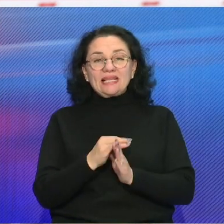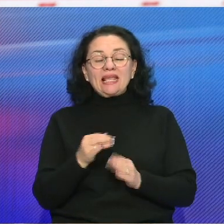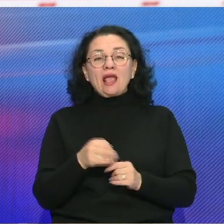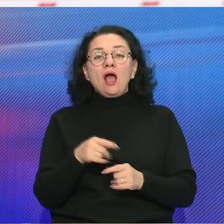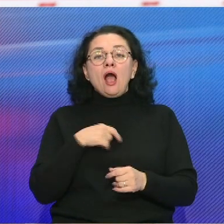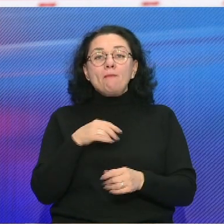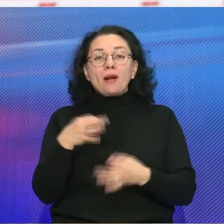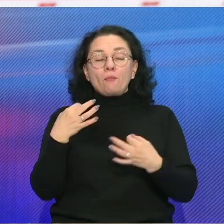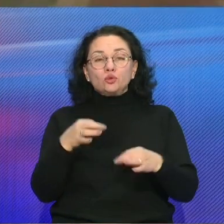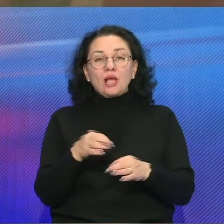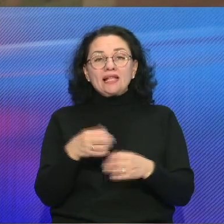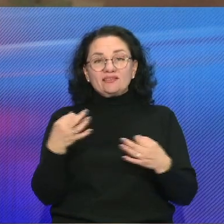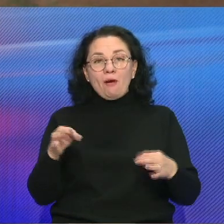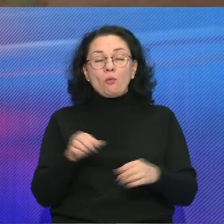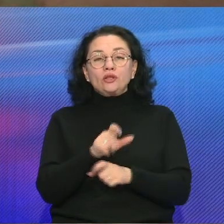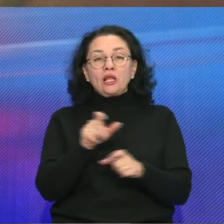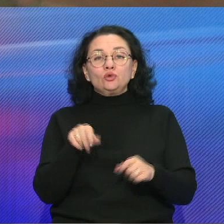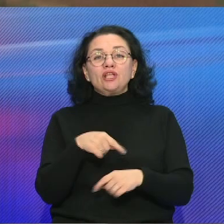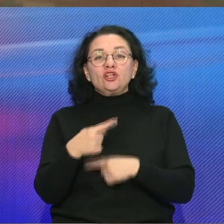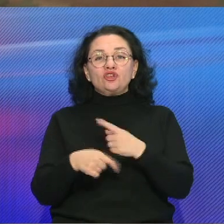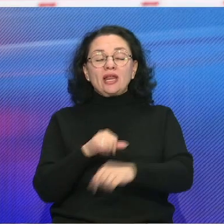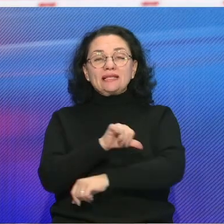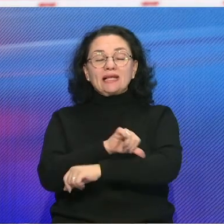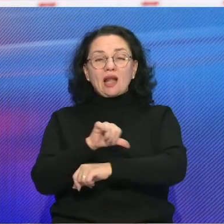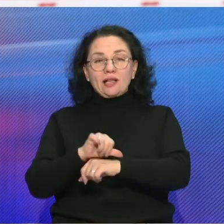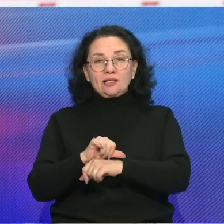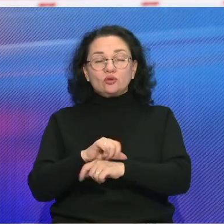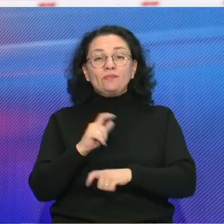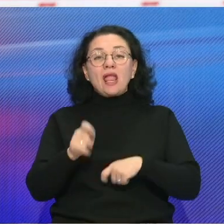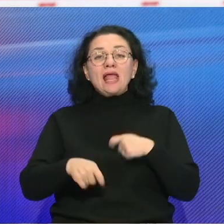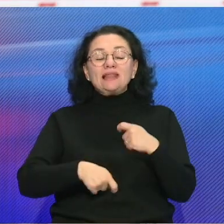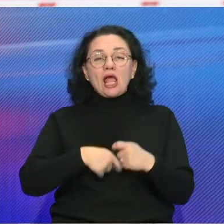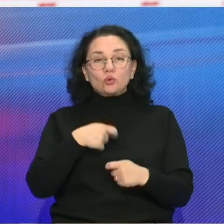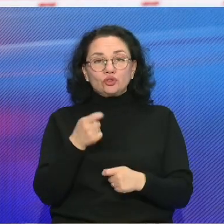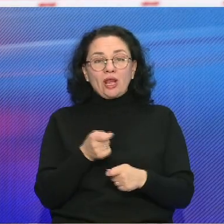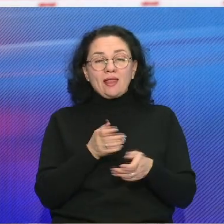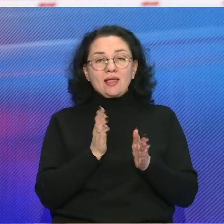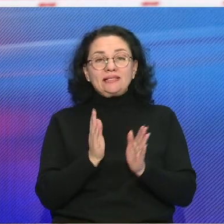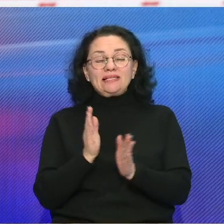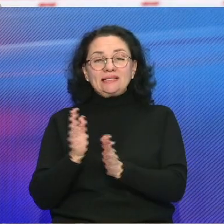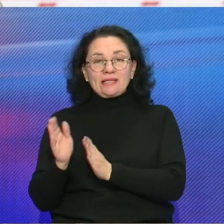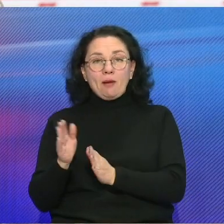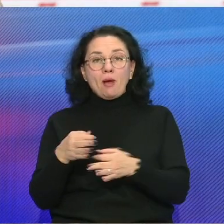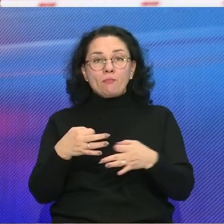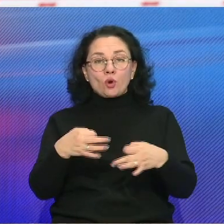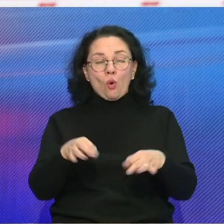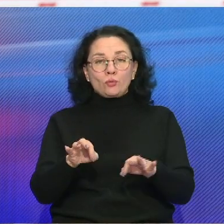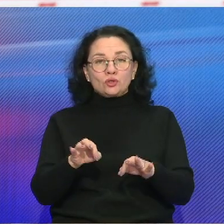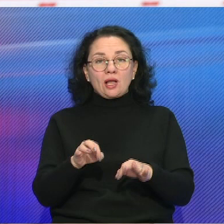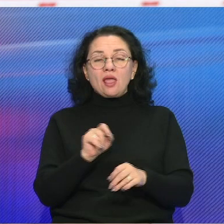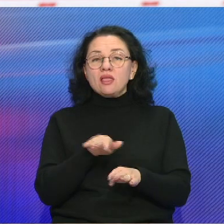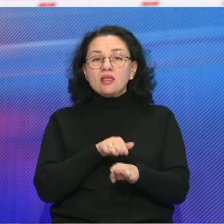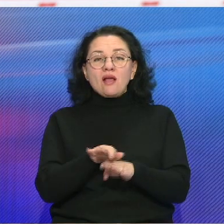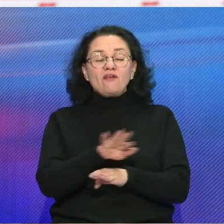через государственную границу. В пункте пропуска, к сожалению, нарушена ритмичность пограничного оформления в связи с невыполнением